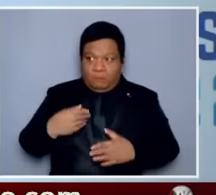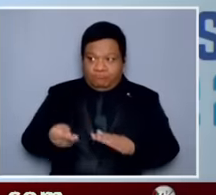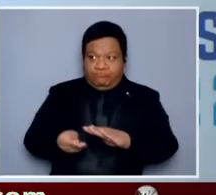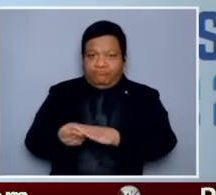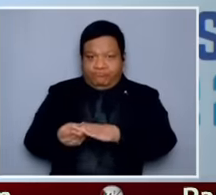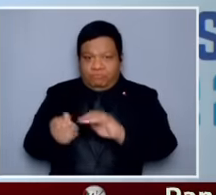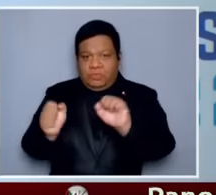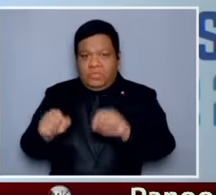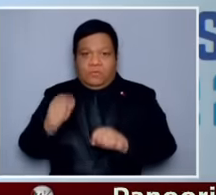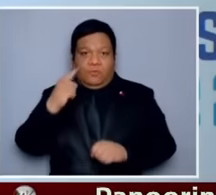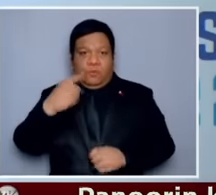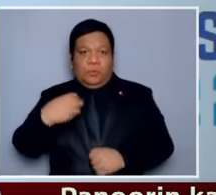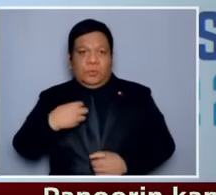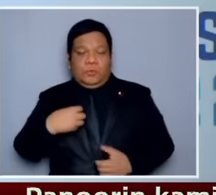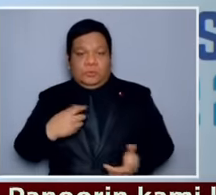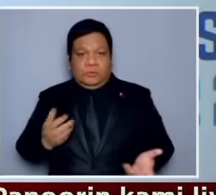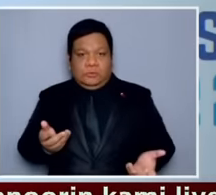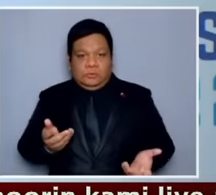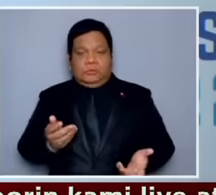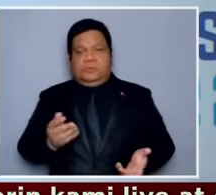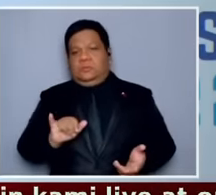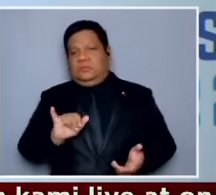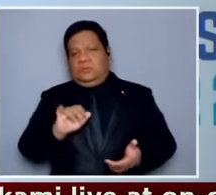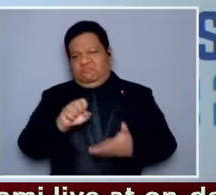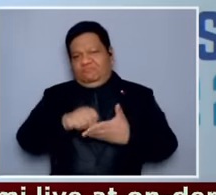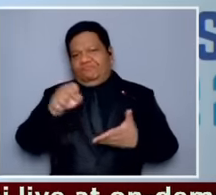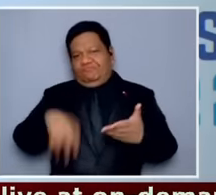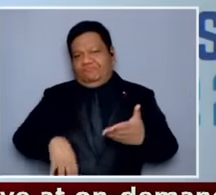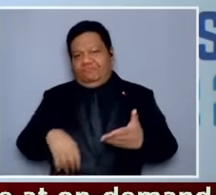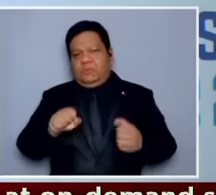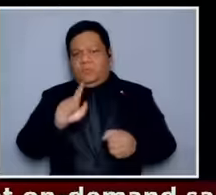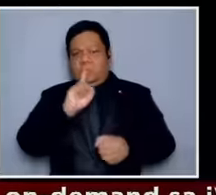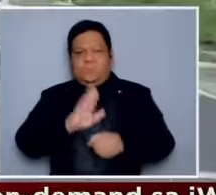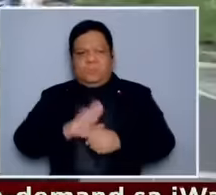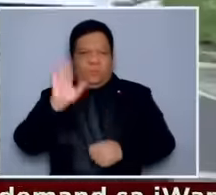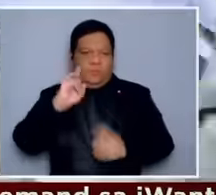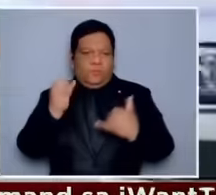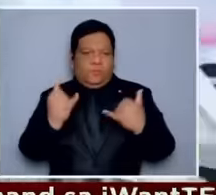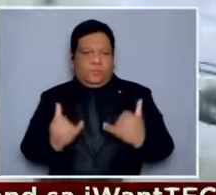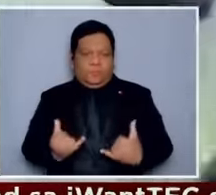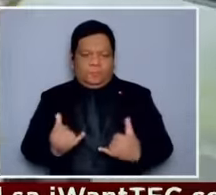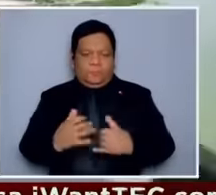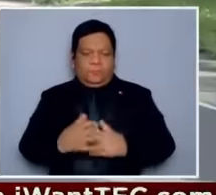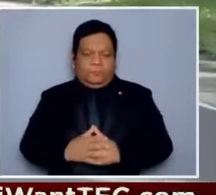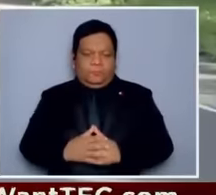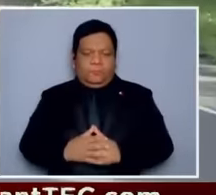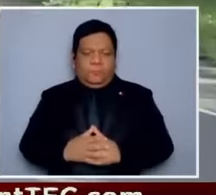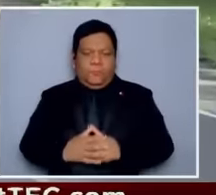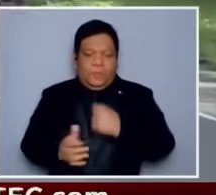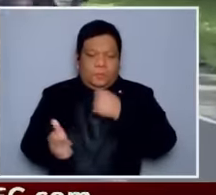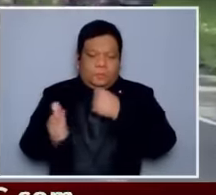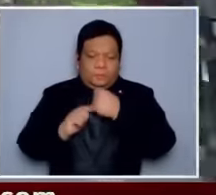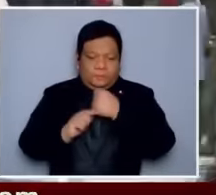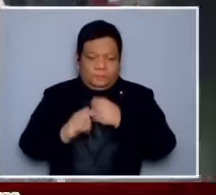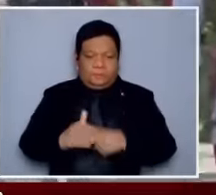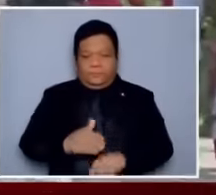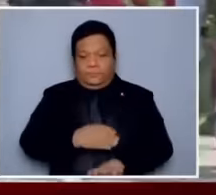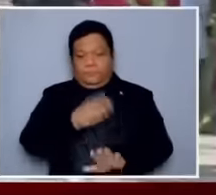sa highway. So yon, pwede nang ipangako yon sa ngayon pa lang. Out of town naman ang ibang mga